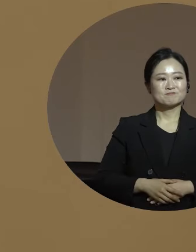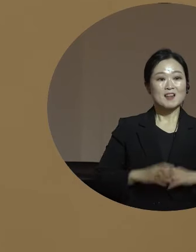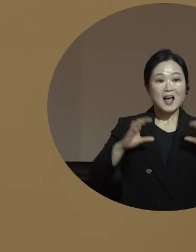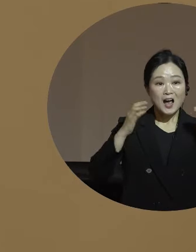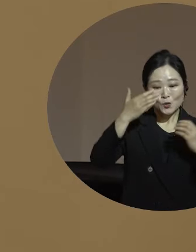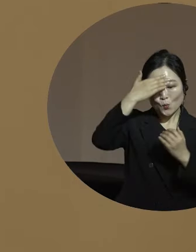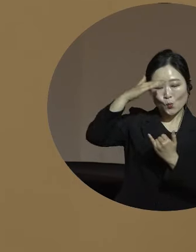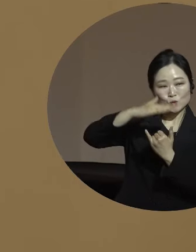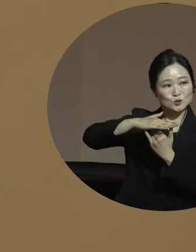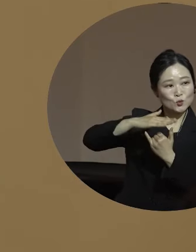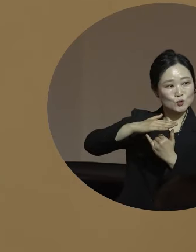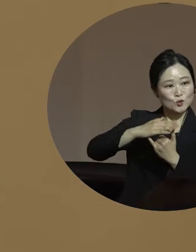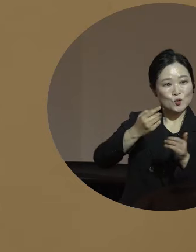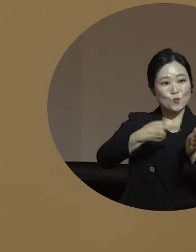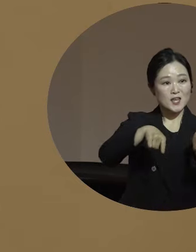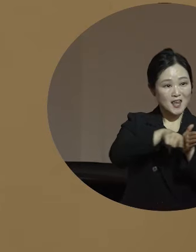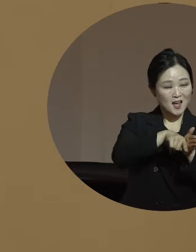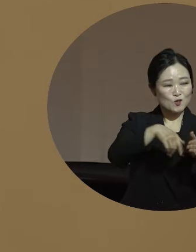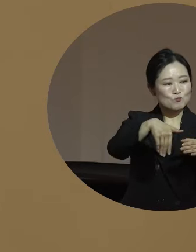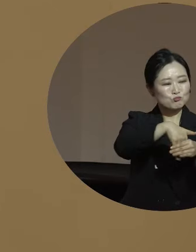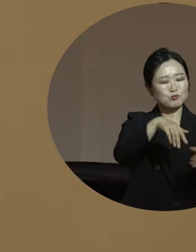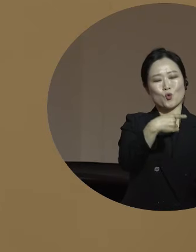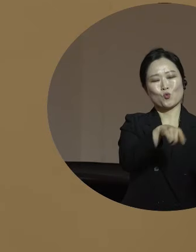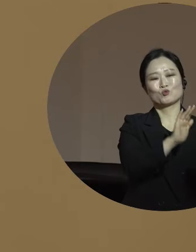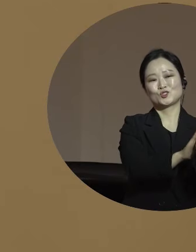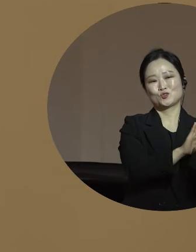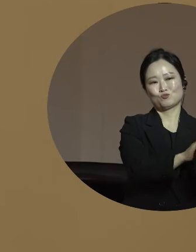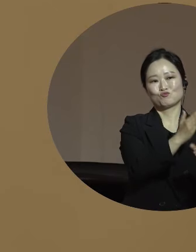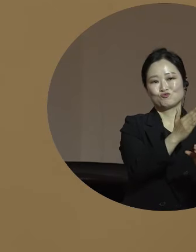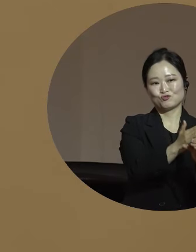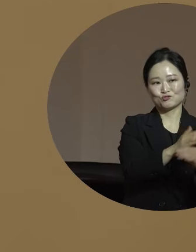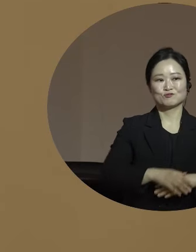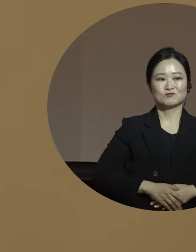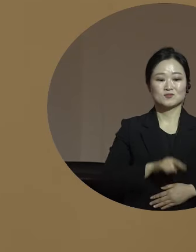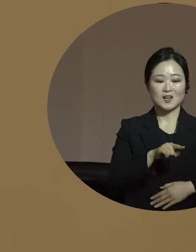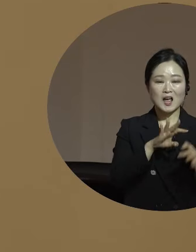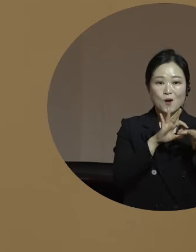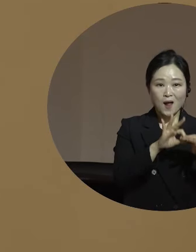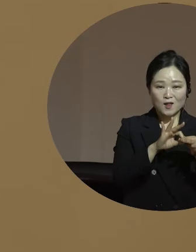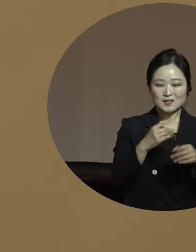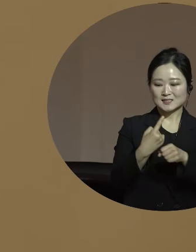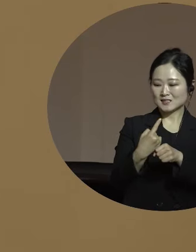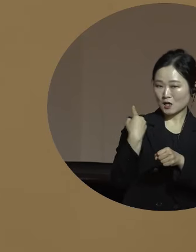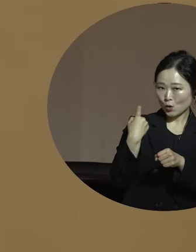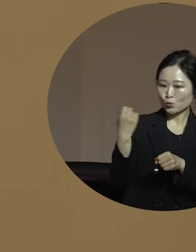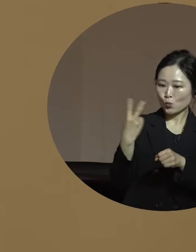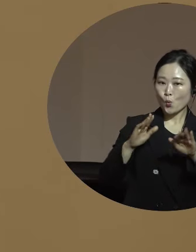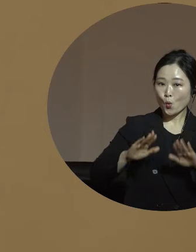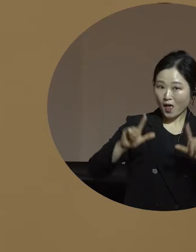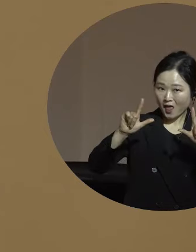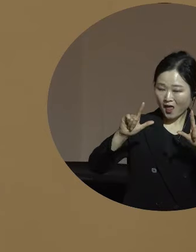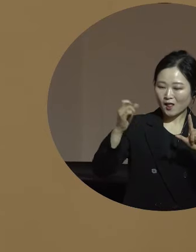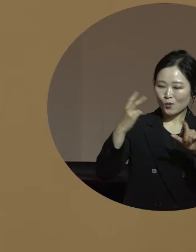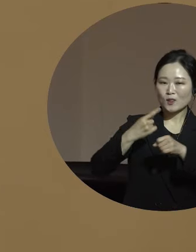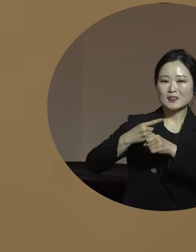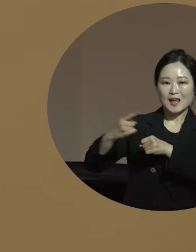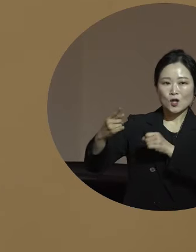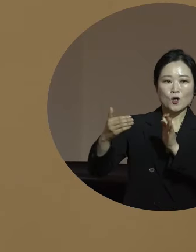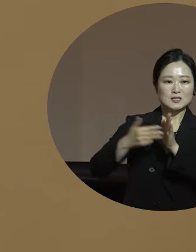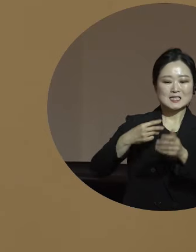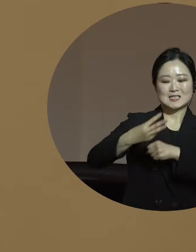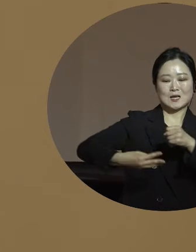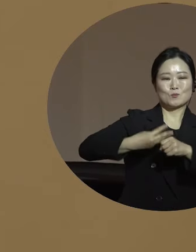아동 청소년의 이제 문화예술 교육을 지원하고 있는데요. 관련해서 저희가 작년, 올해, 내년까지 진행할